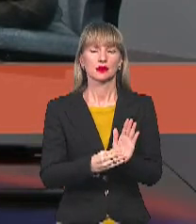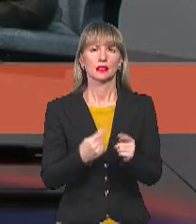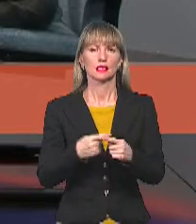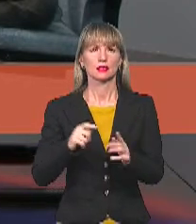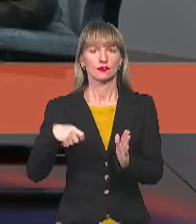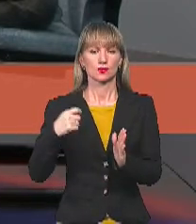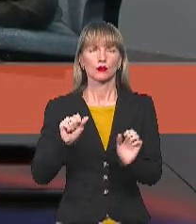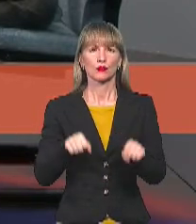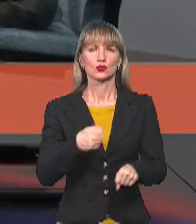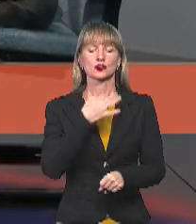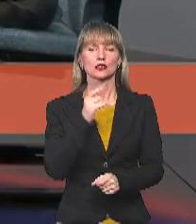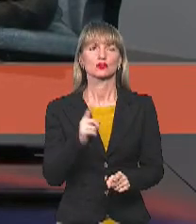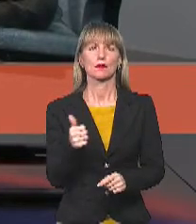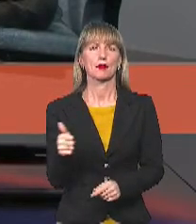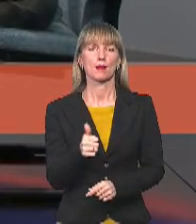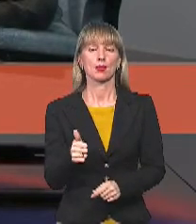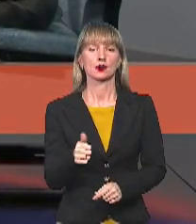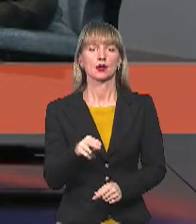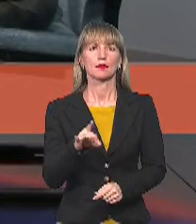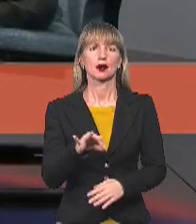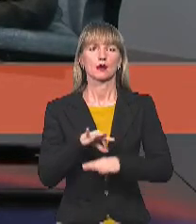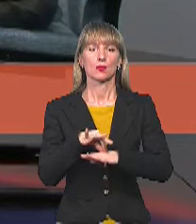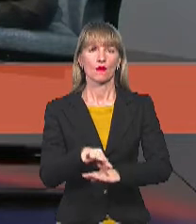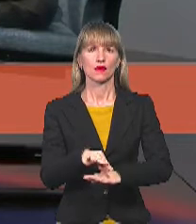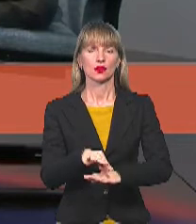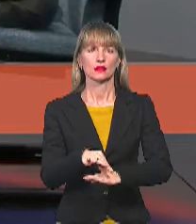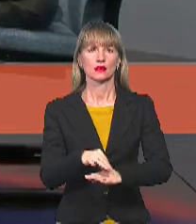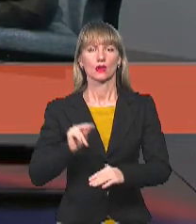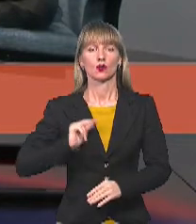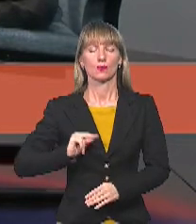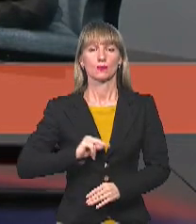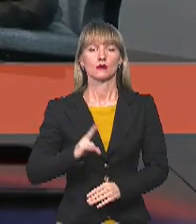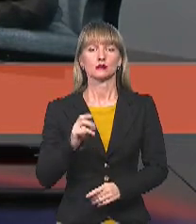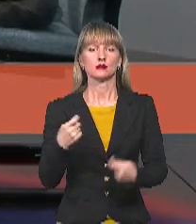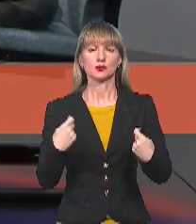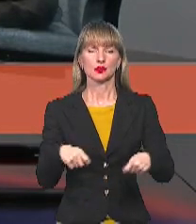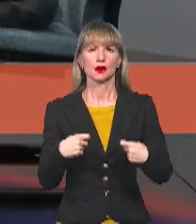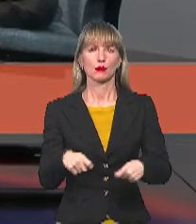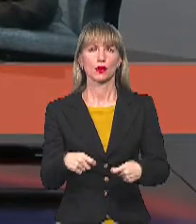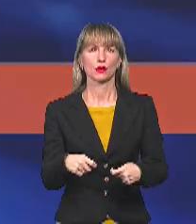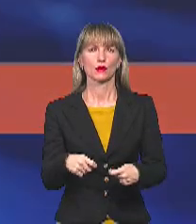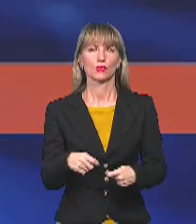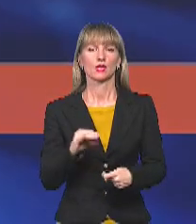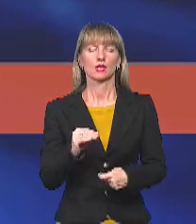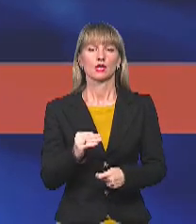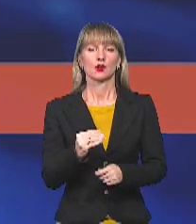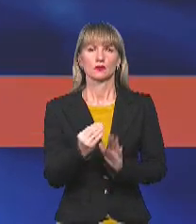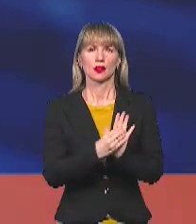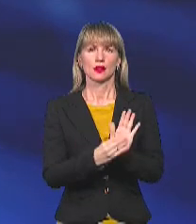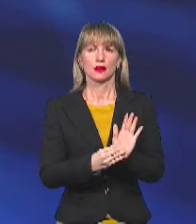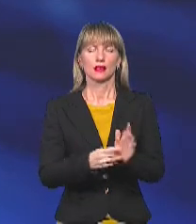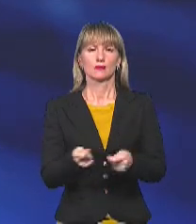ролику можу прокоментувати, що, по-перше, при проведенні роботи на ярмарку і складанні